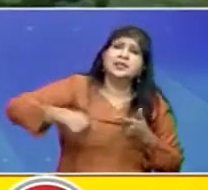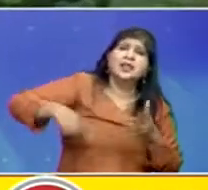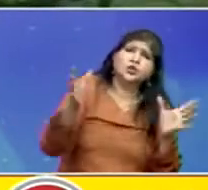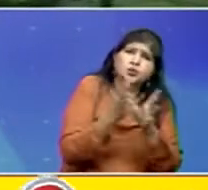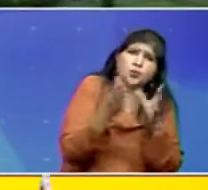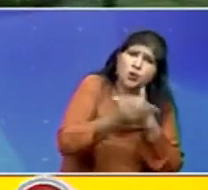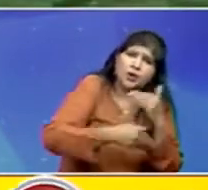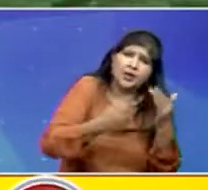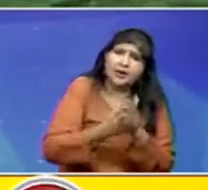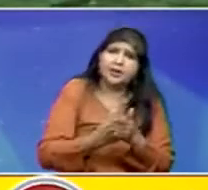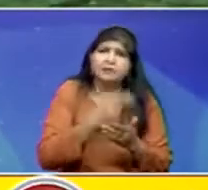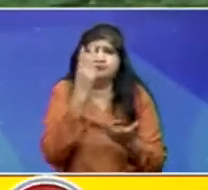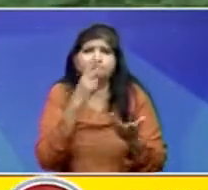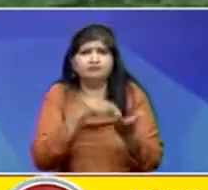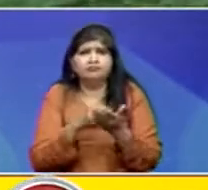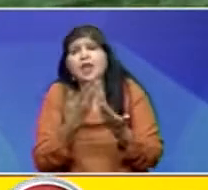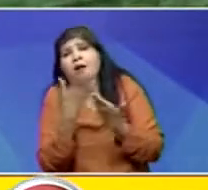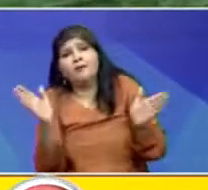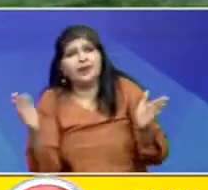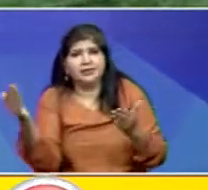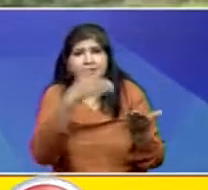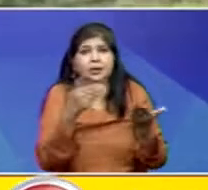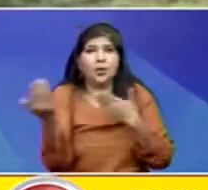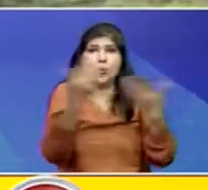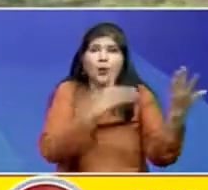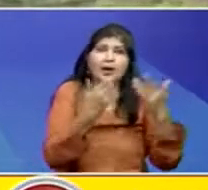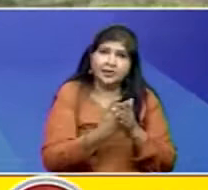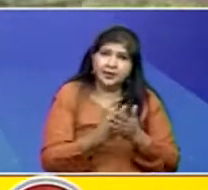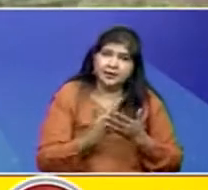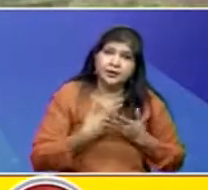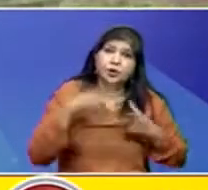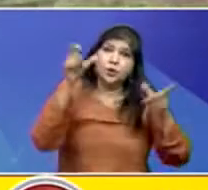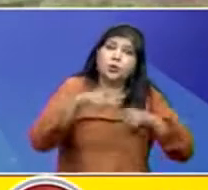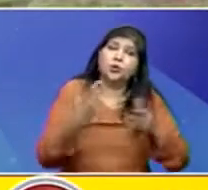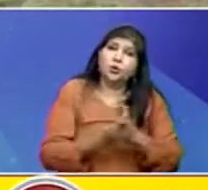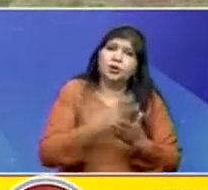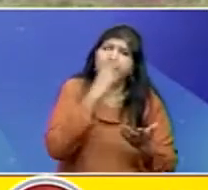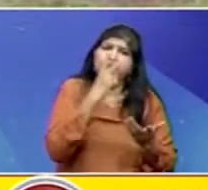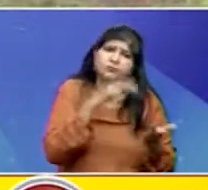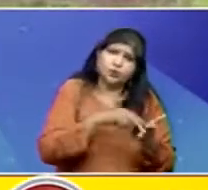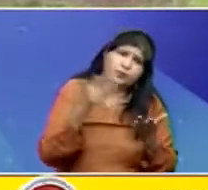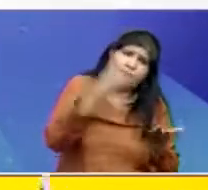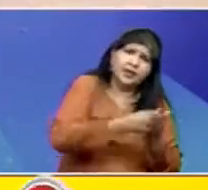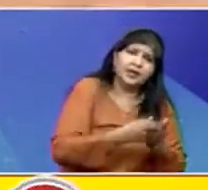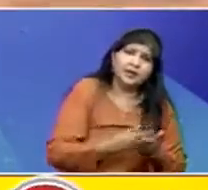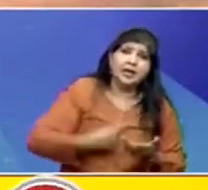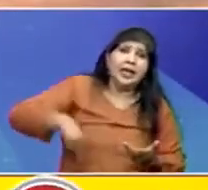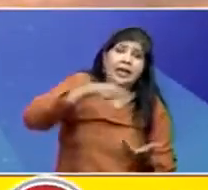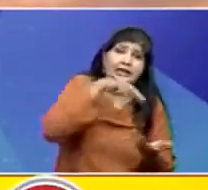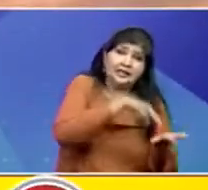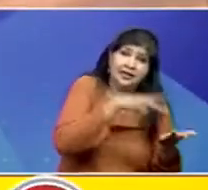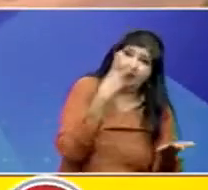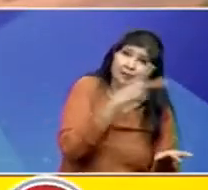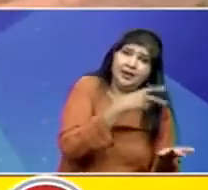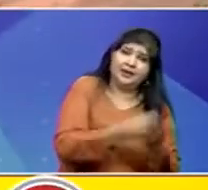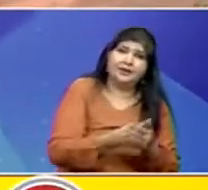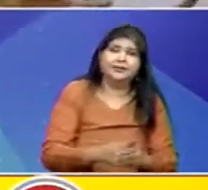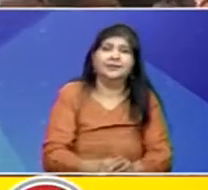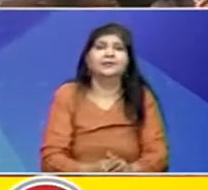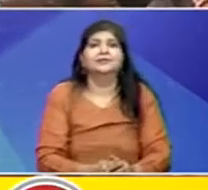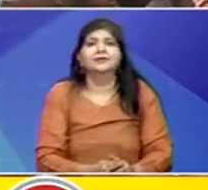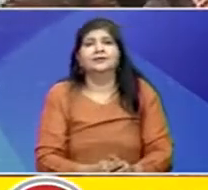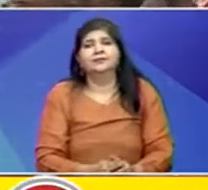स्थानिय परेटन के स्थल भी विक्सित होंगे लोगों को गुमने फिरने की भी एक जगा में लेगी साथियों